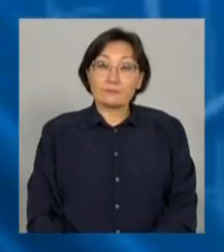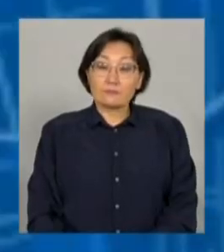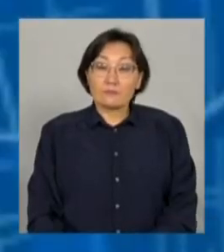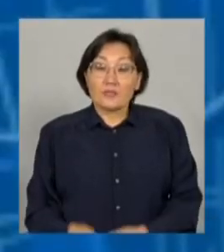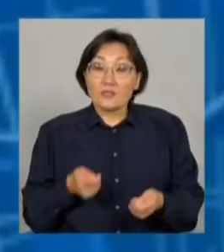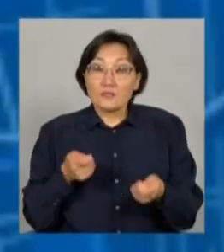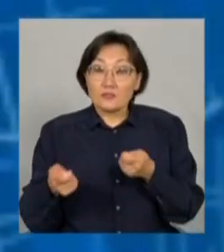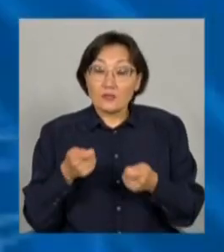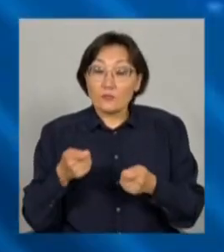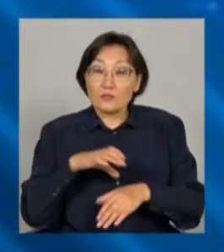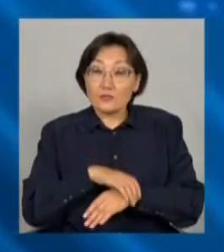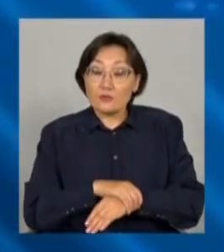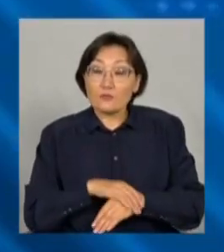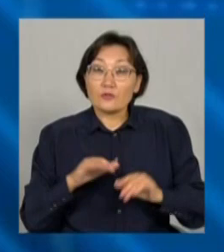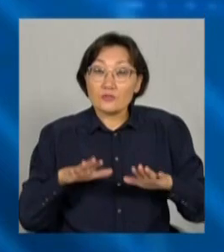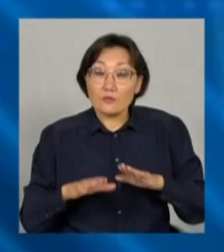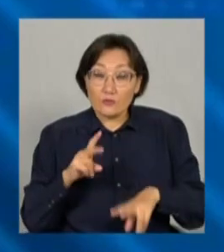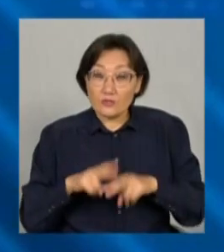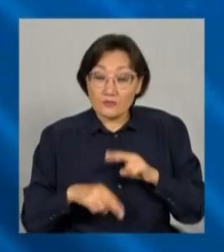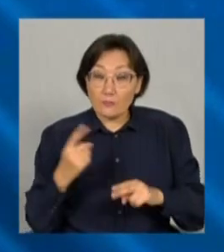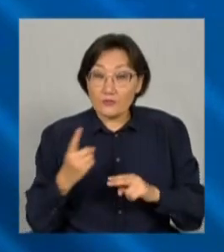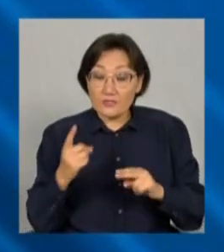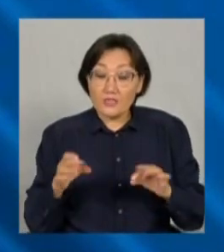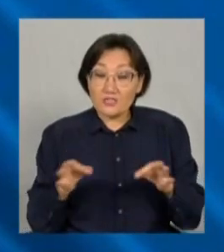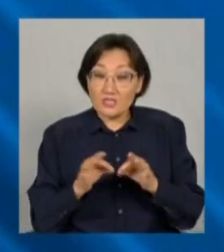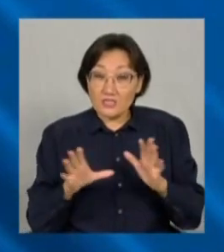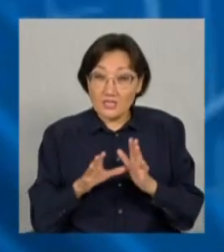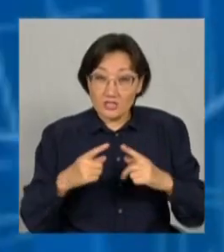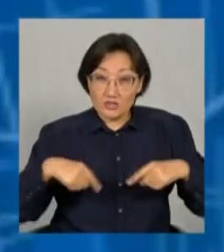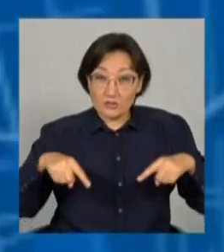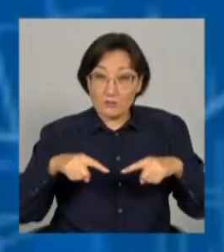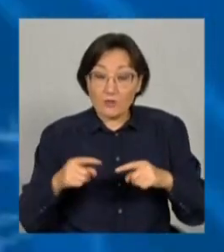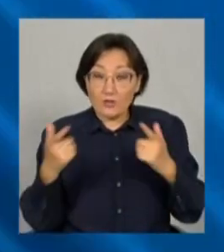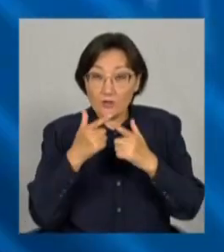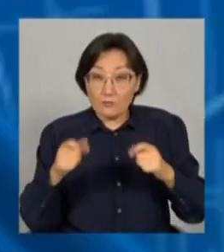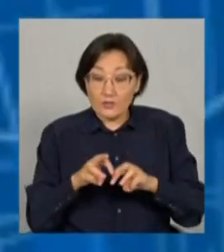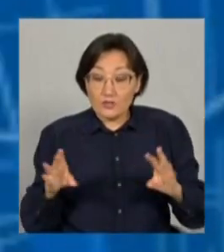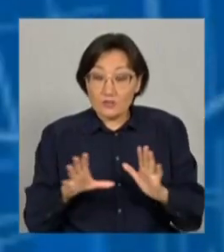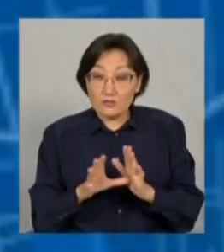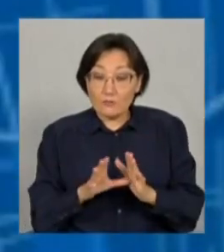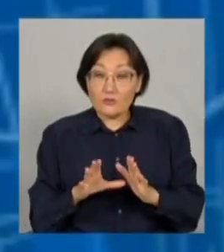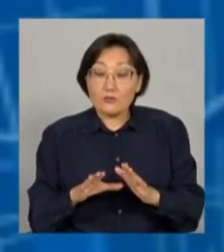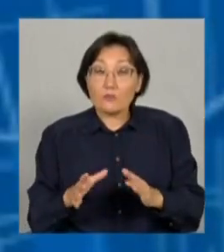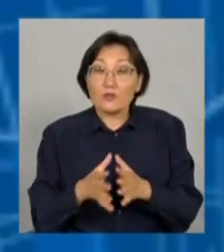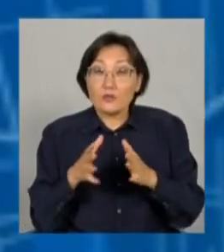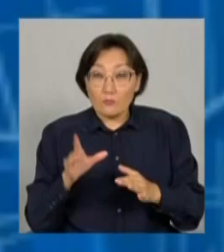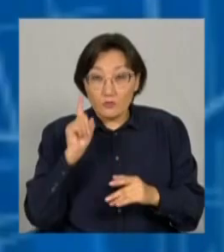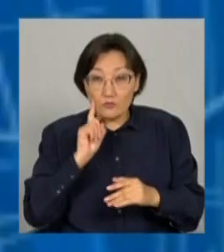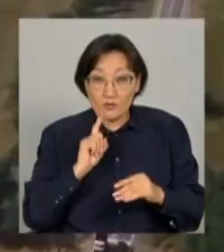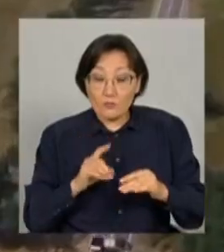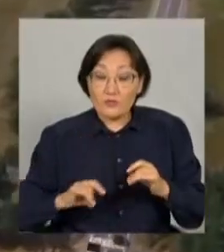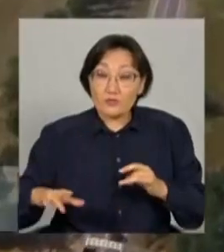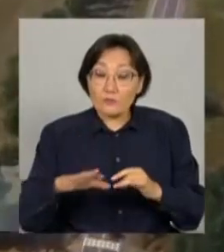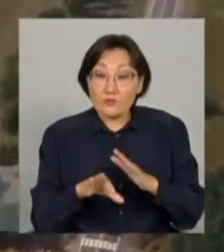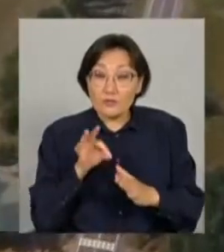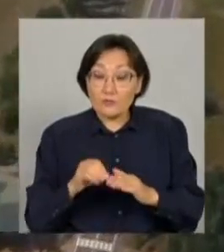В правительстве определили место под строительство первой атомной электростанции. Как сообщили в Минэнерго, в качестве наиболее предпочтительного